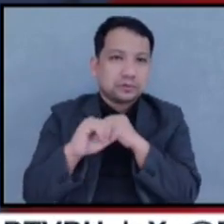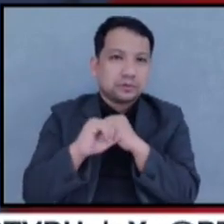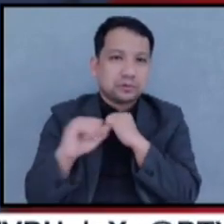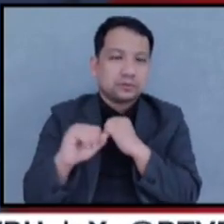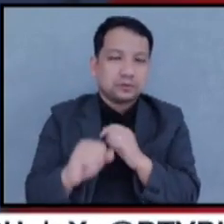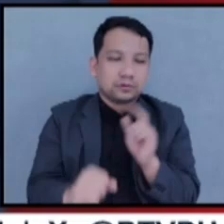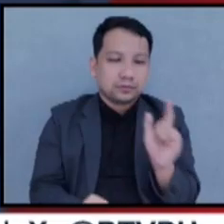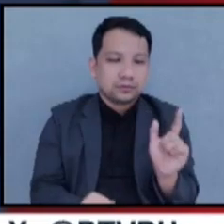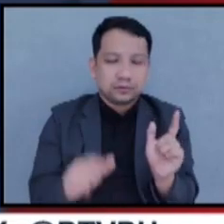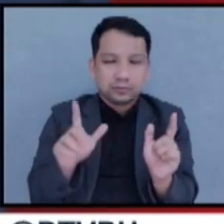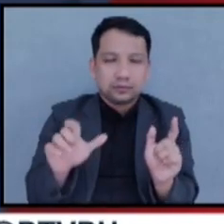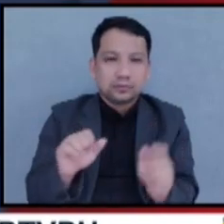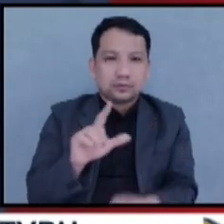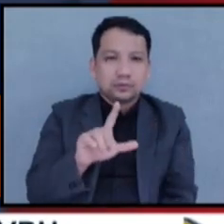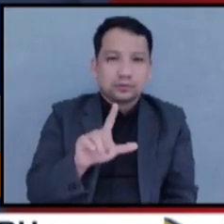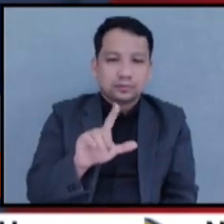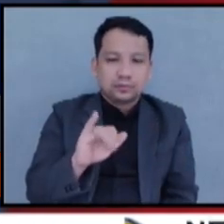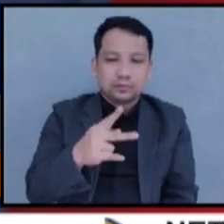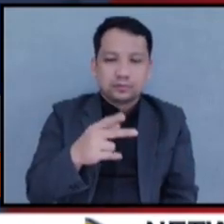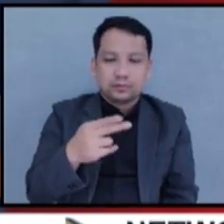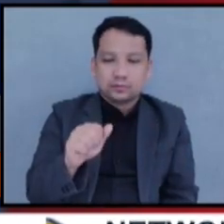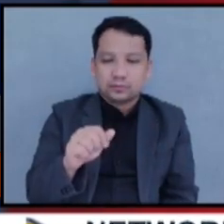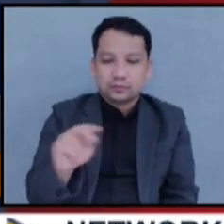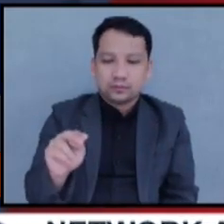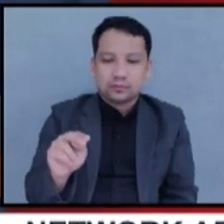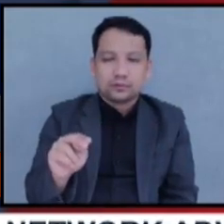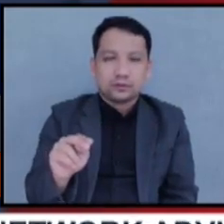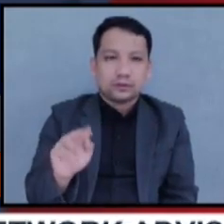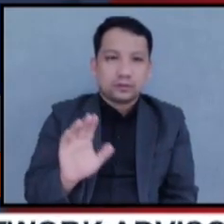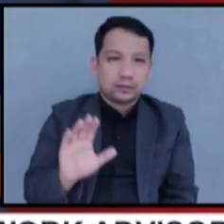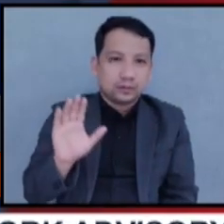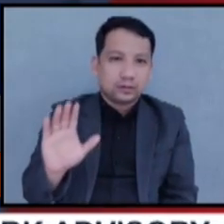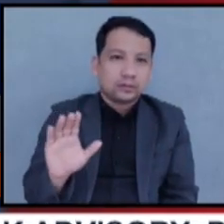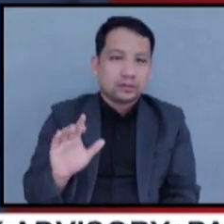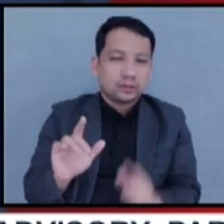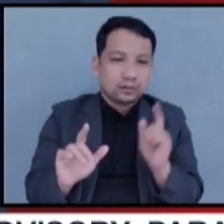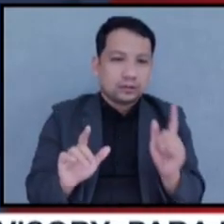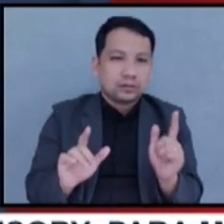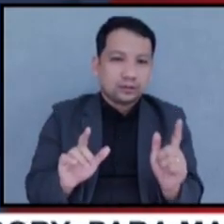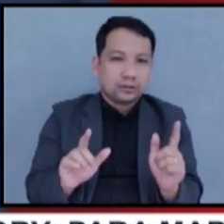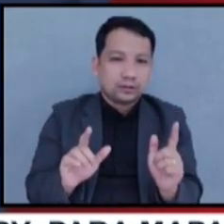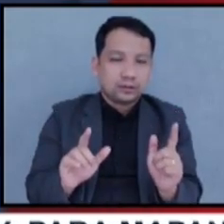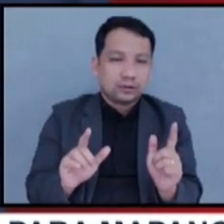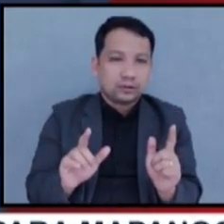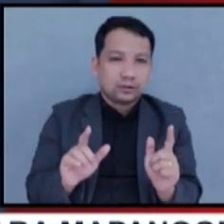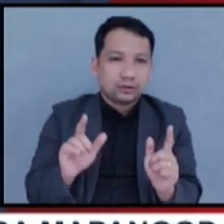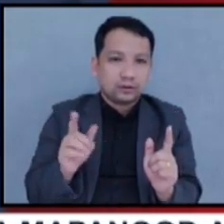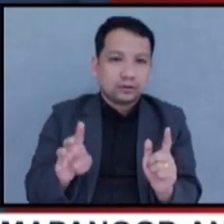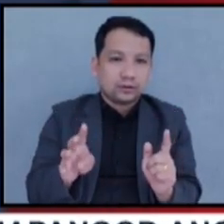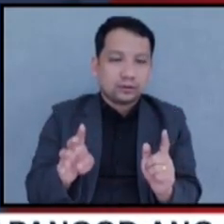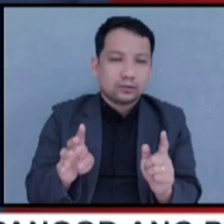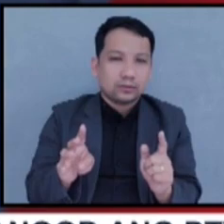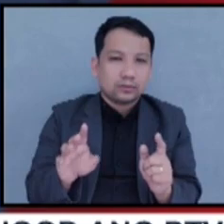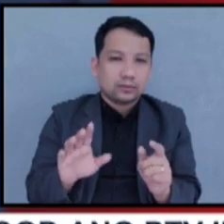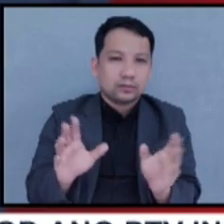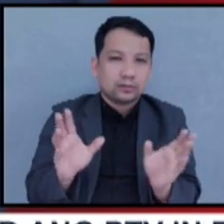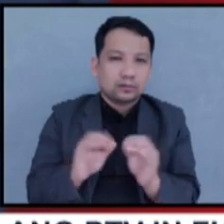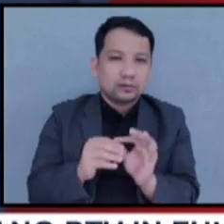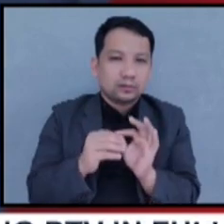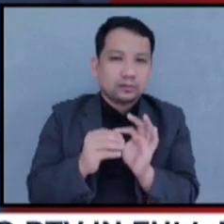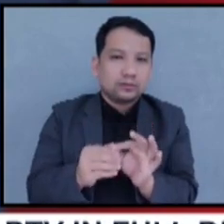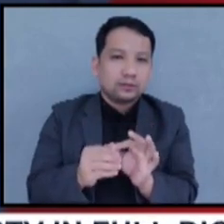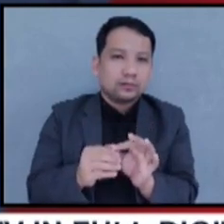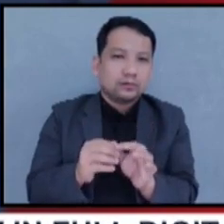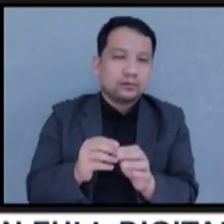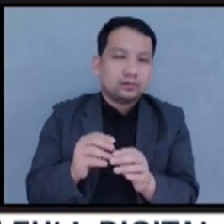aming 26 likha na Central Luzon na gaganapin po sa October 16 to 20 sa SM Mega Mall. Alright,